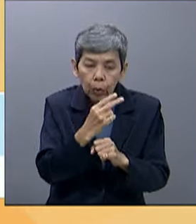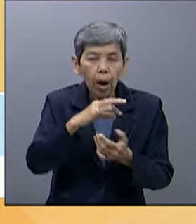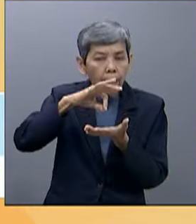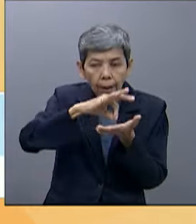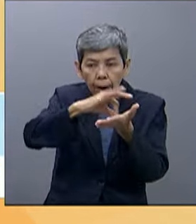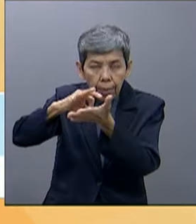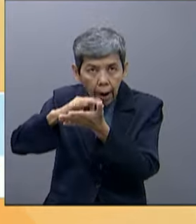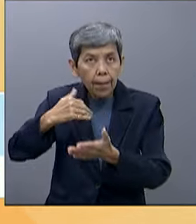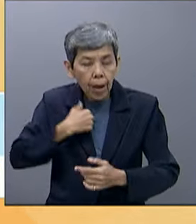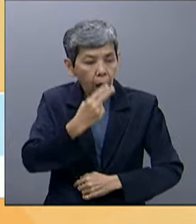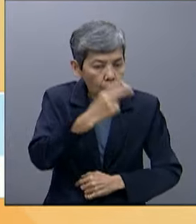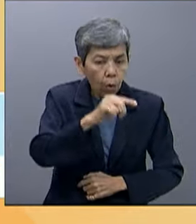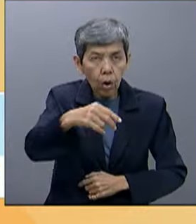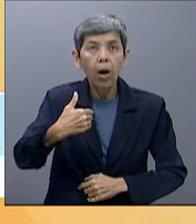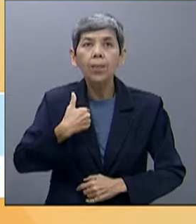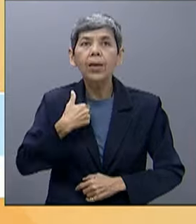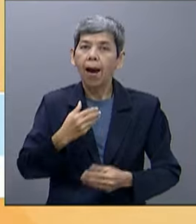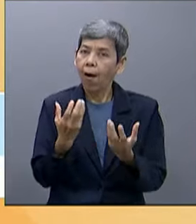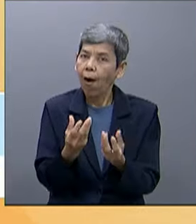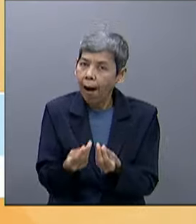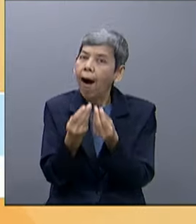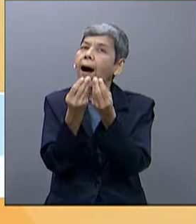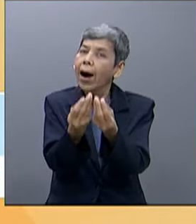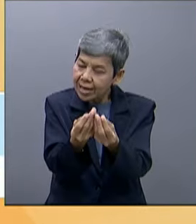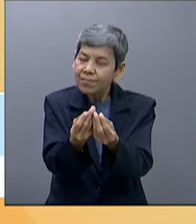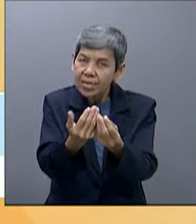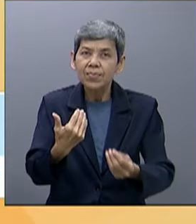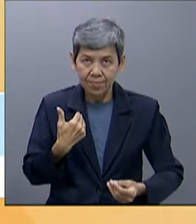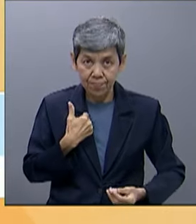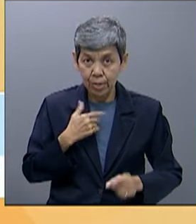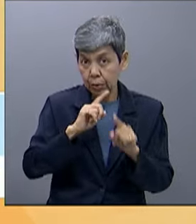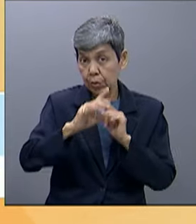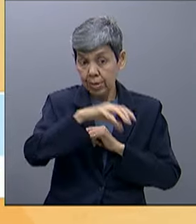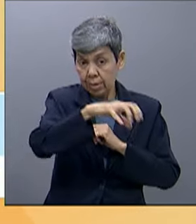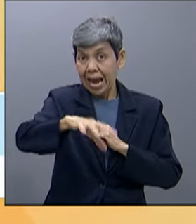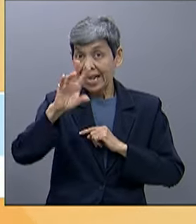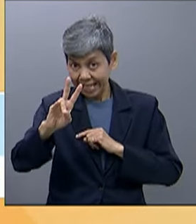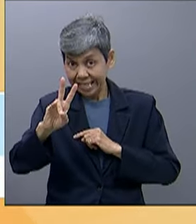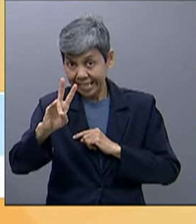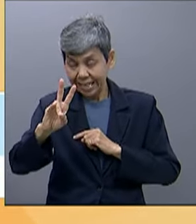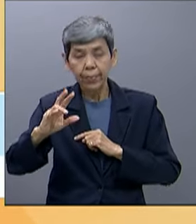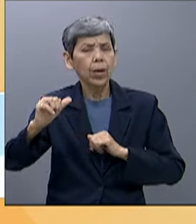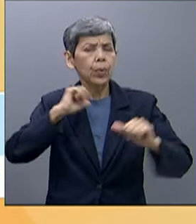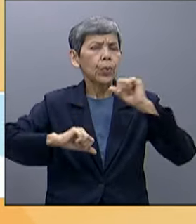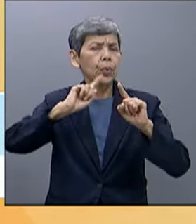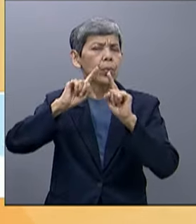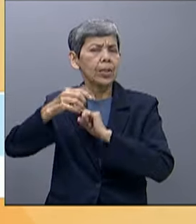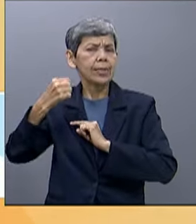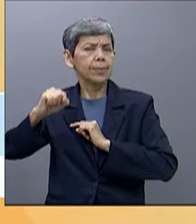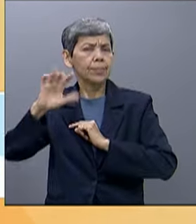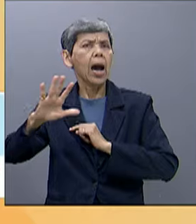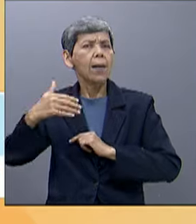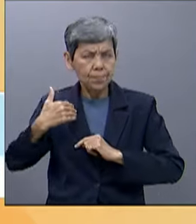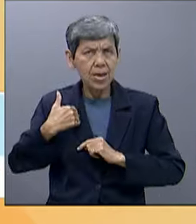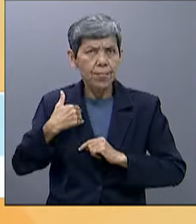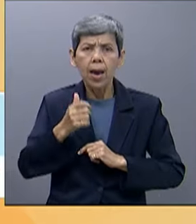ไหมครับไปเช็คอินเสร็จมีของที่ระลึกด้วย ถูกต้องค่ะเราจะมี7แหล่ง15จุดการแสดงนะคะถ้าใครมันจะมีแอป